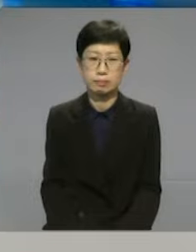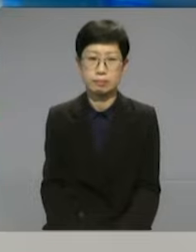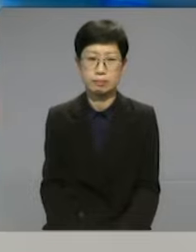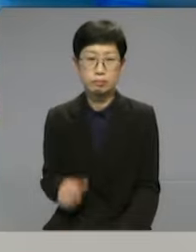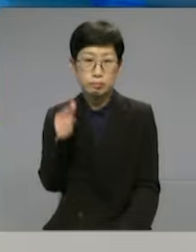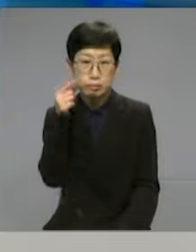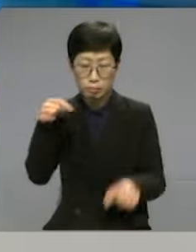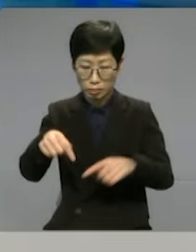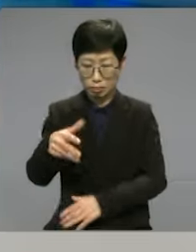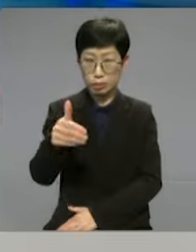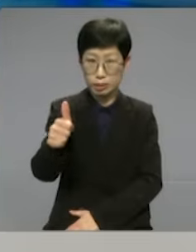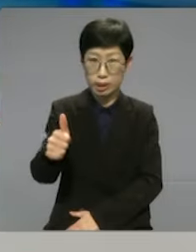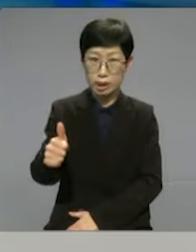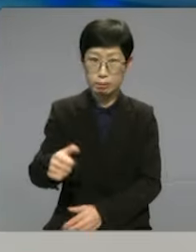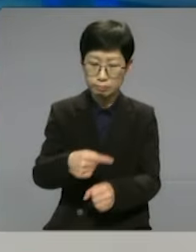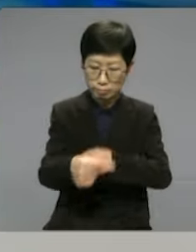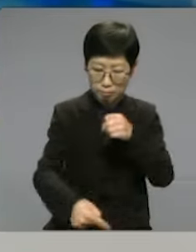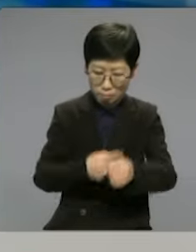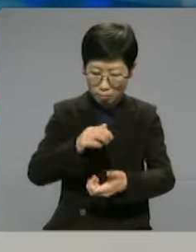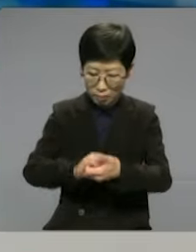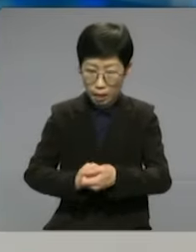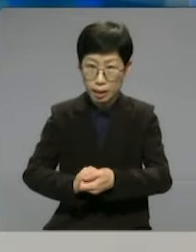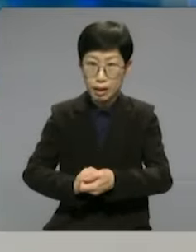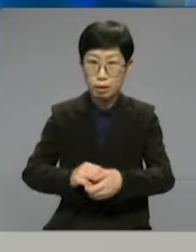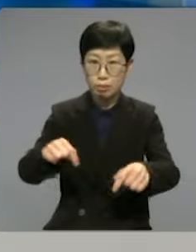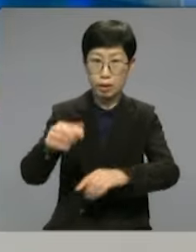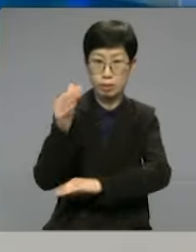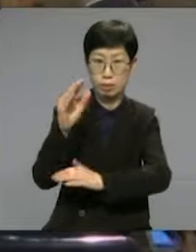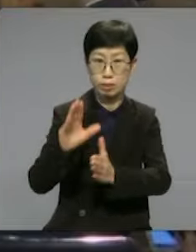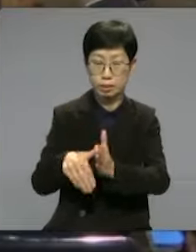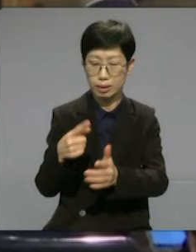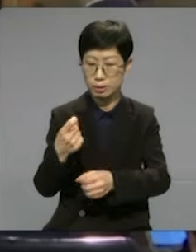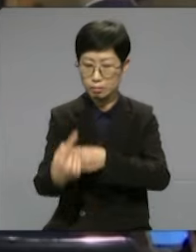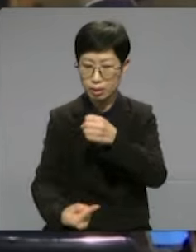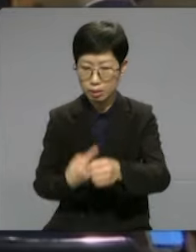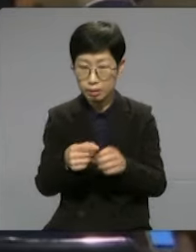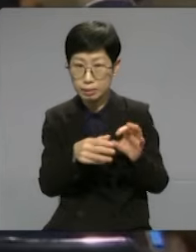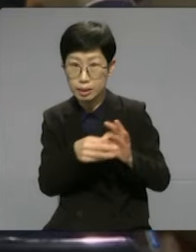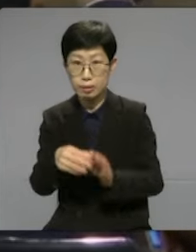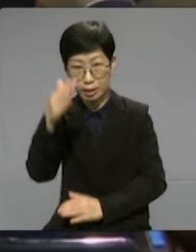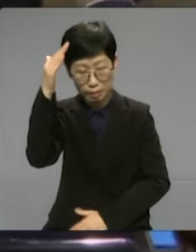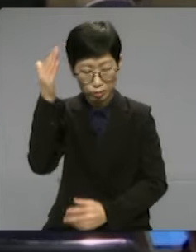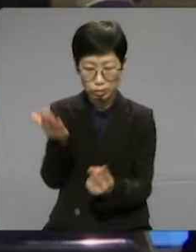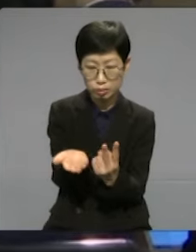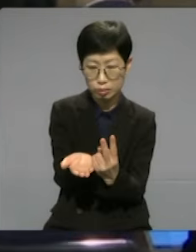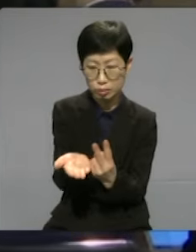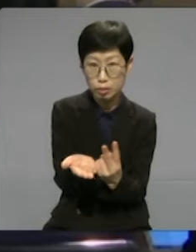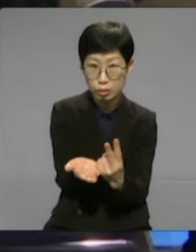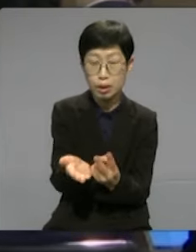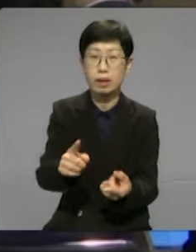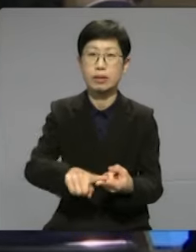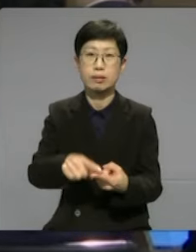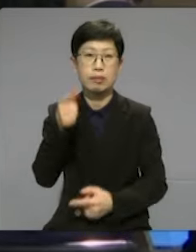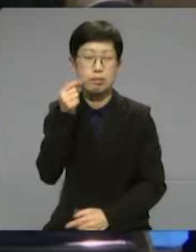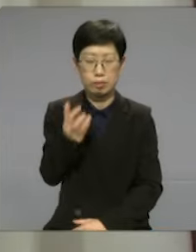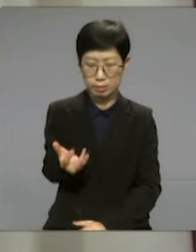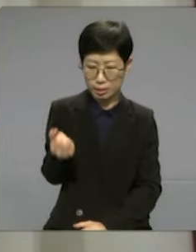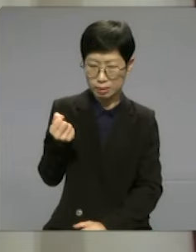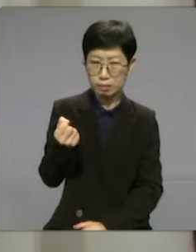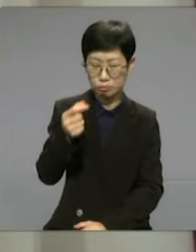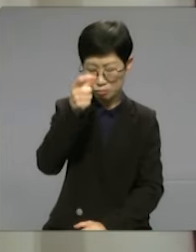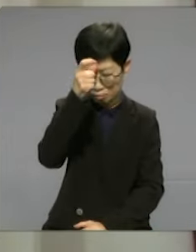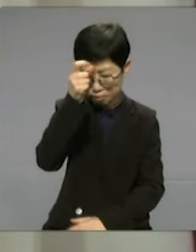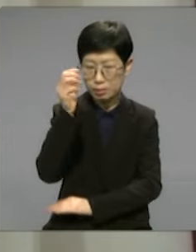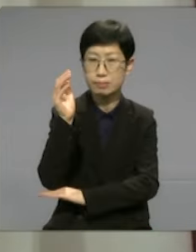일본 외무상이 연례 외교 연설에서 11년 연속으로 한국 고유 영토인 독도에 대해 일본 땅이라는 억지